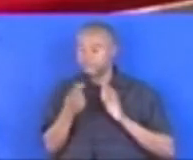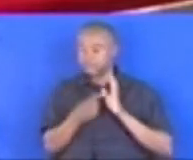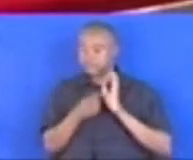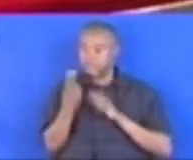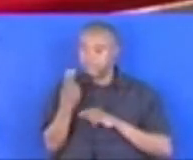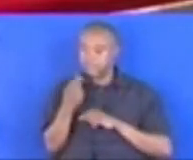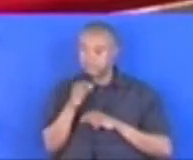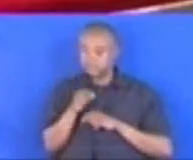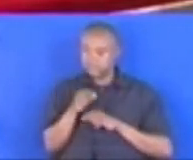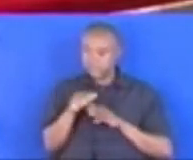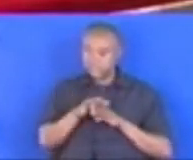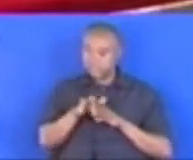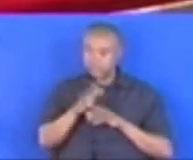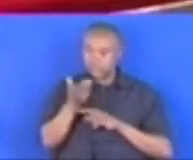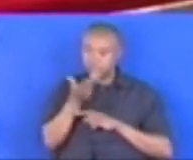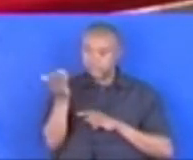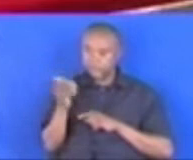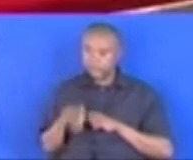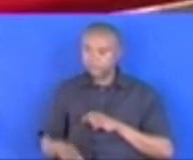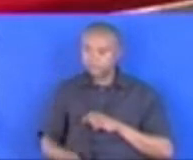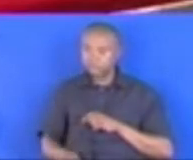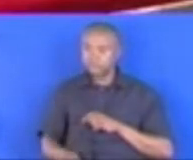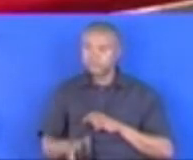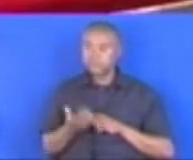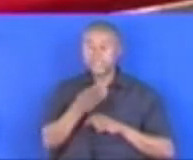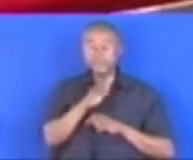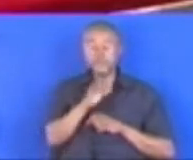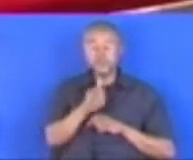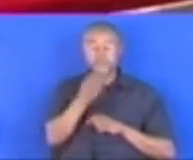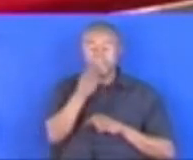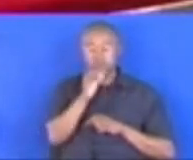252,523,260,000 ni kwa ajili ya matumizi mengineyo, na shilingi bilioni